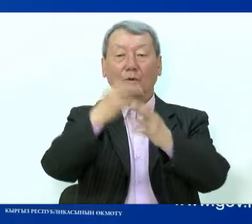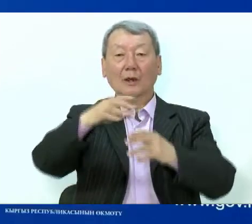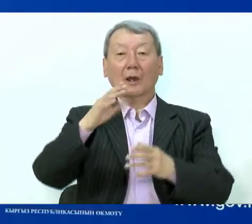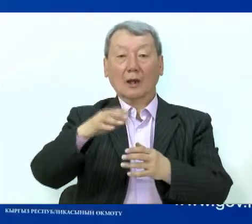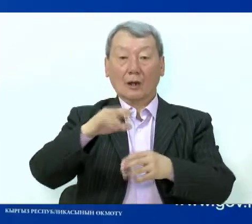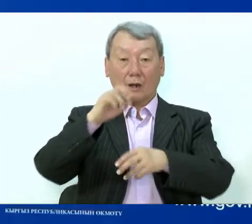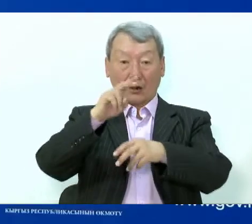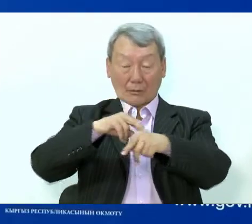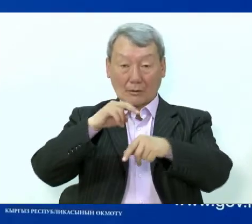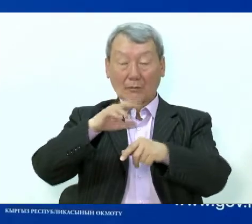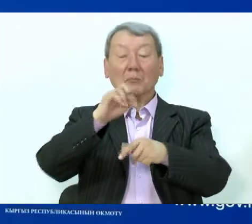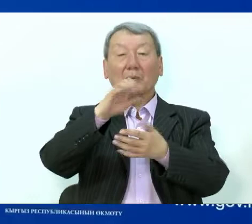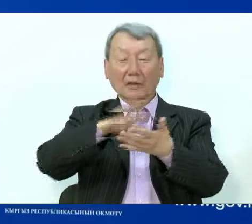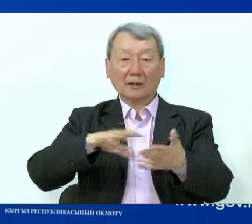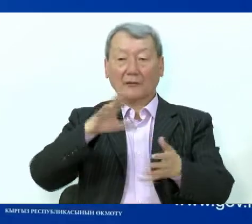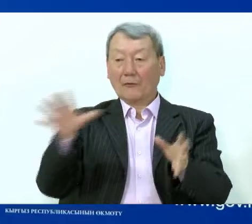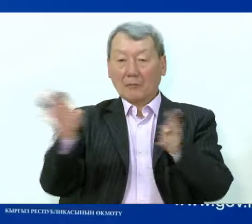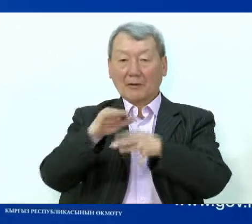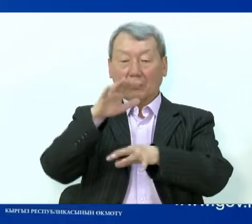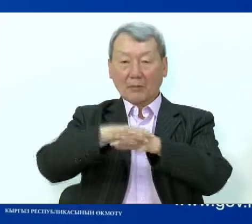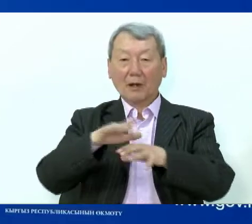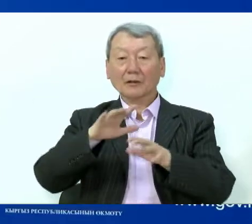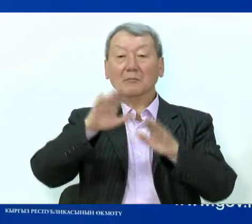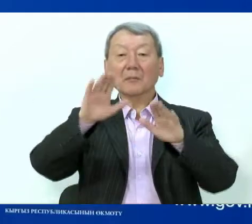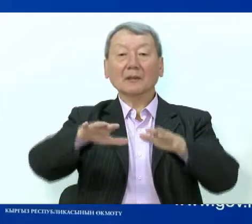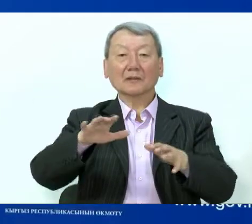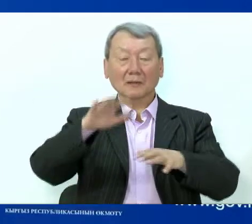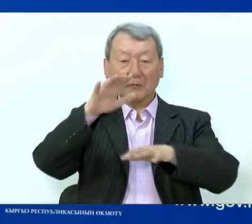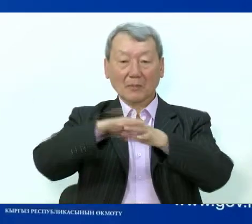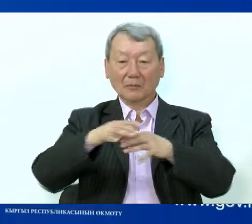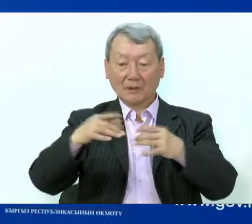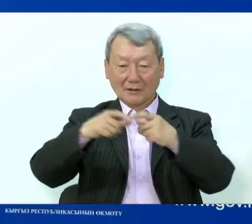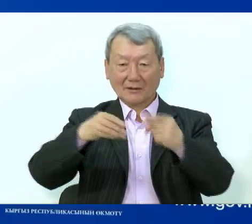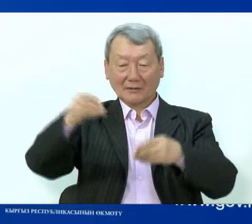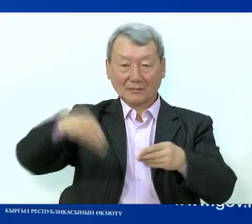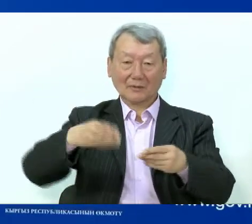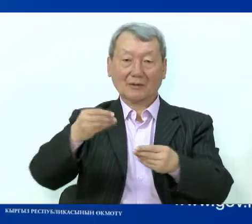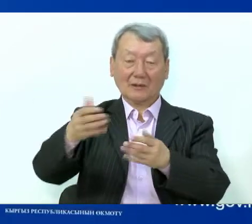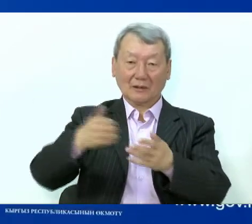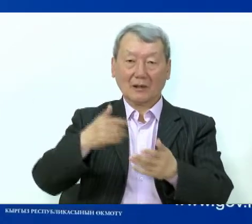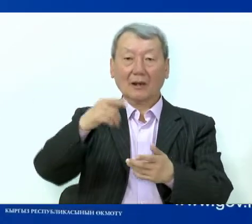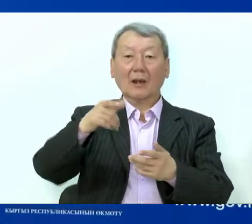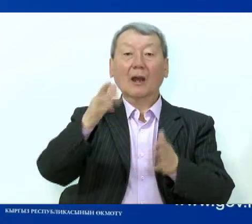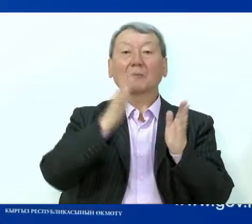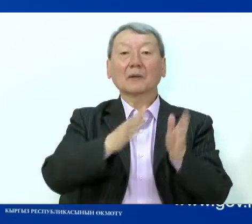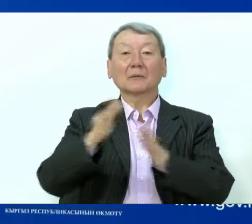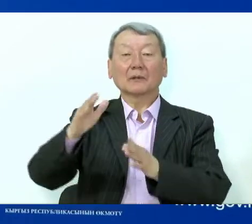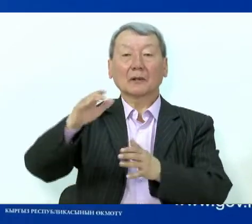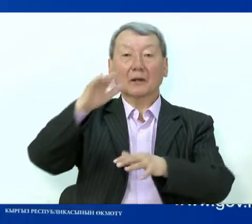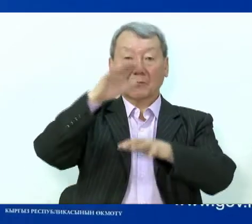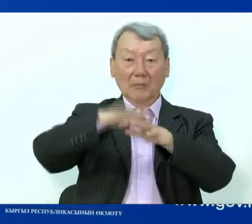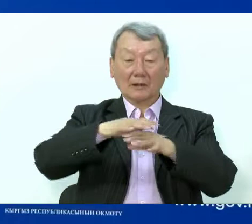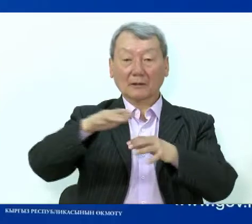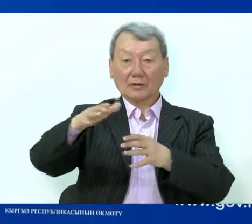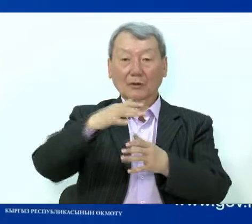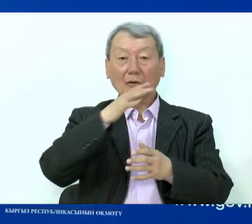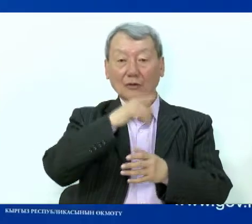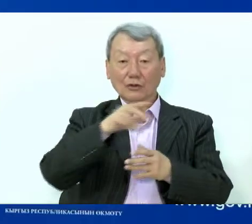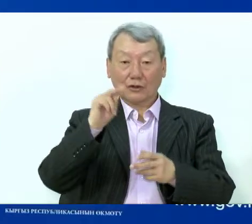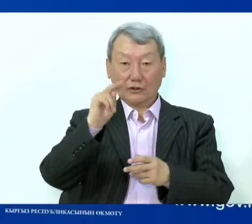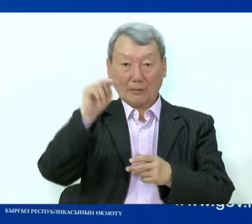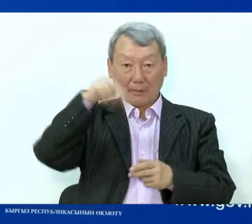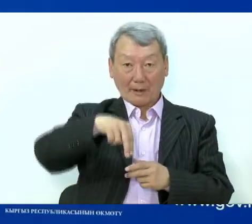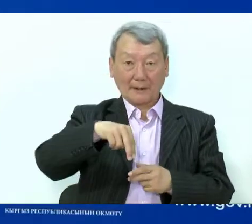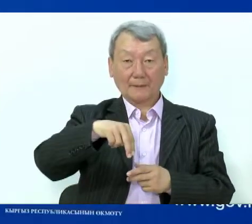Комендатура продолжит совместно с банками организовывать обеспечение местных жителей банковскими услугами. Сервисное обеспечение граждан банковскими услугами в период